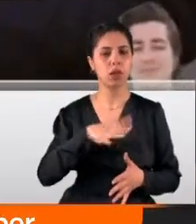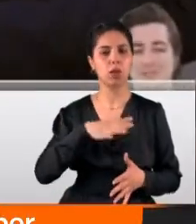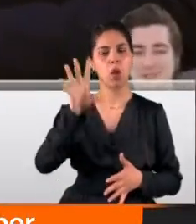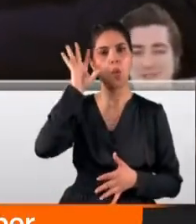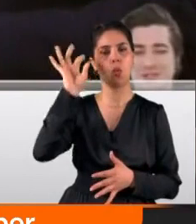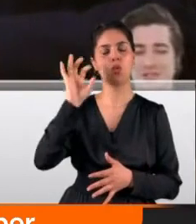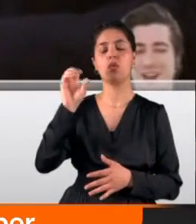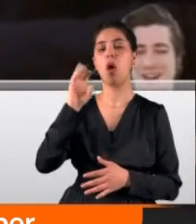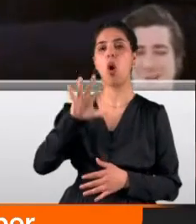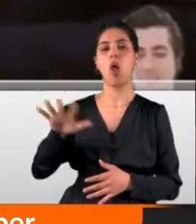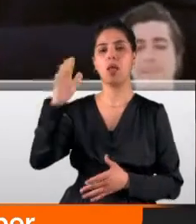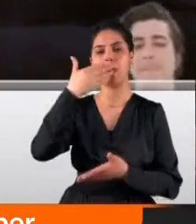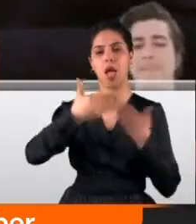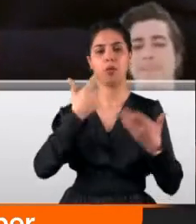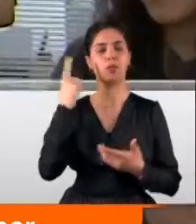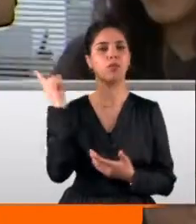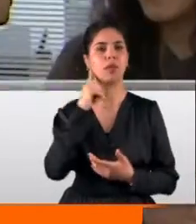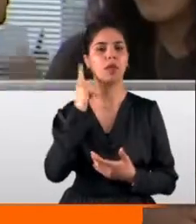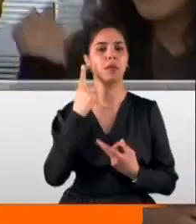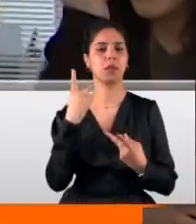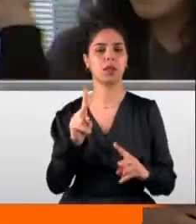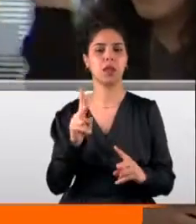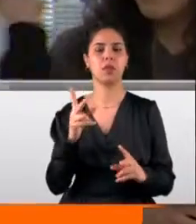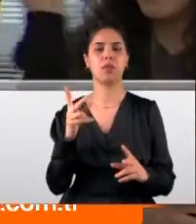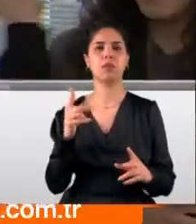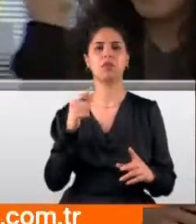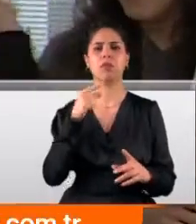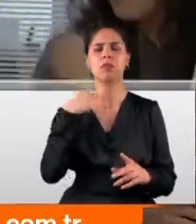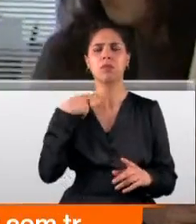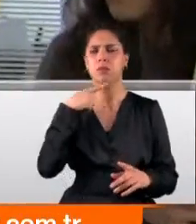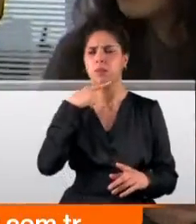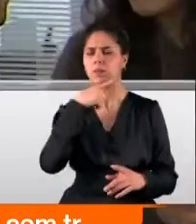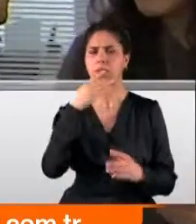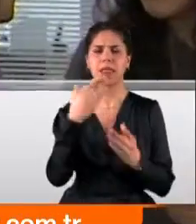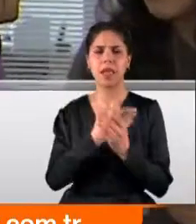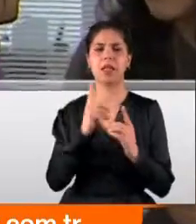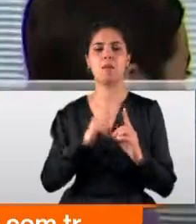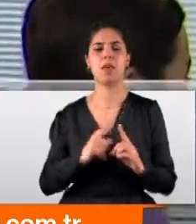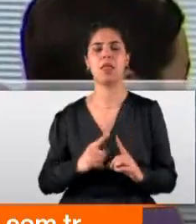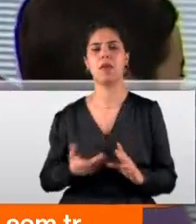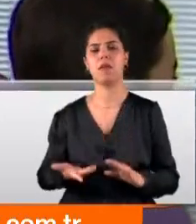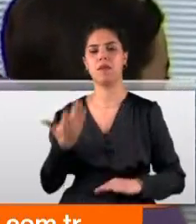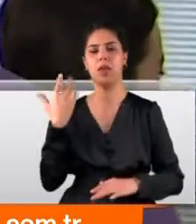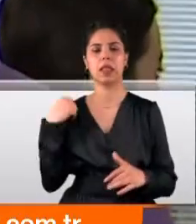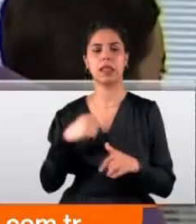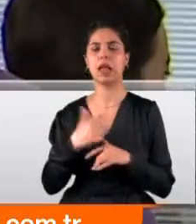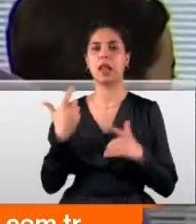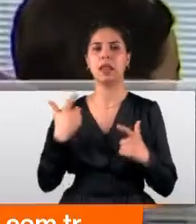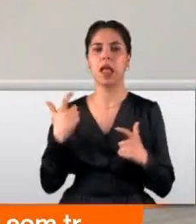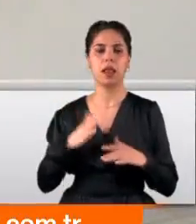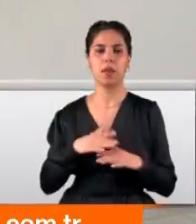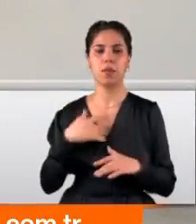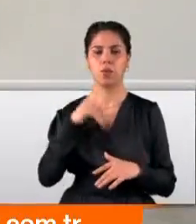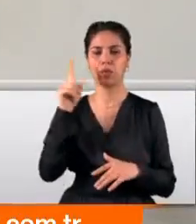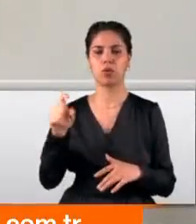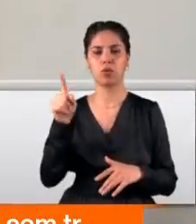uzman öğretmenlerin anlatımıyla dinleyebilecek en çok zorlandığım ders hangisi genellikle idrarını nereden yapıyorsun diye